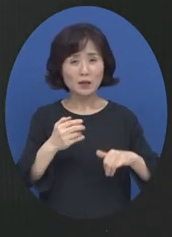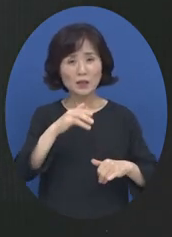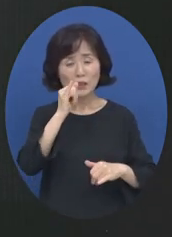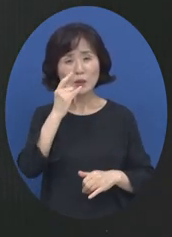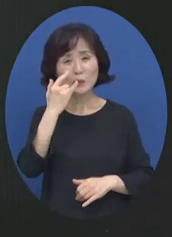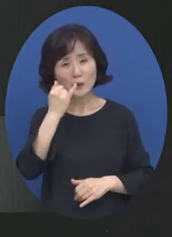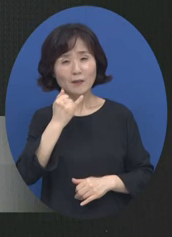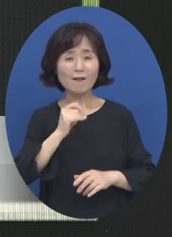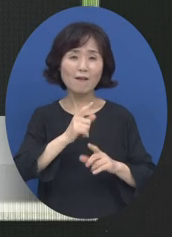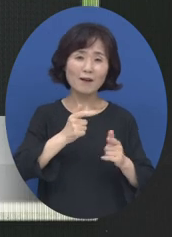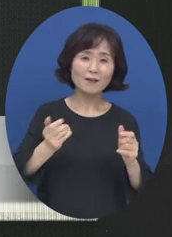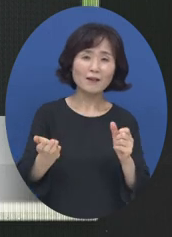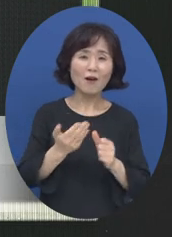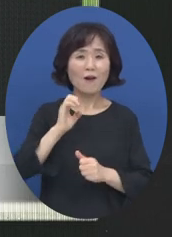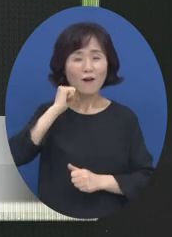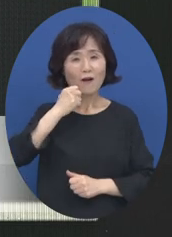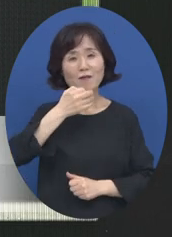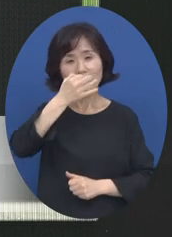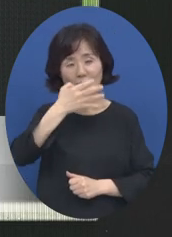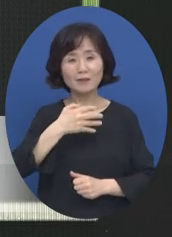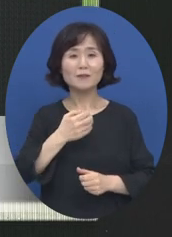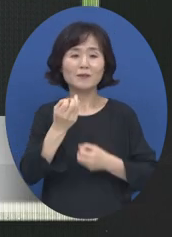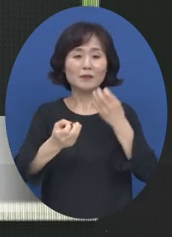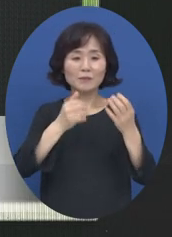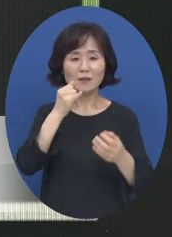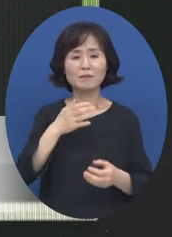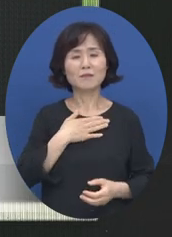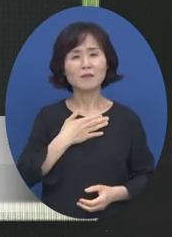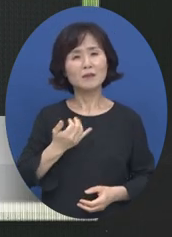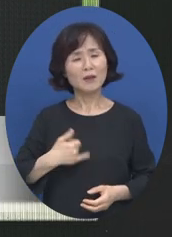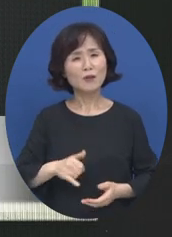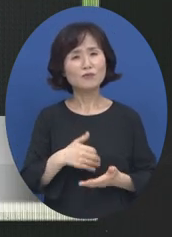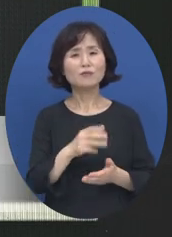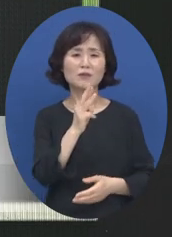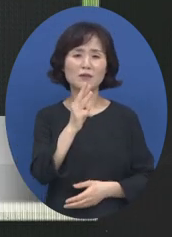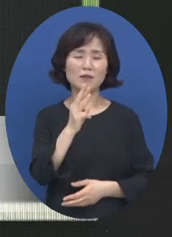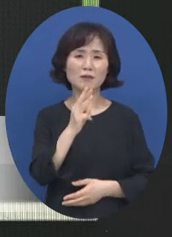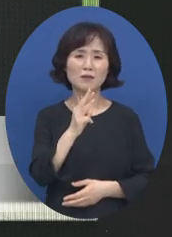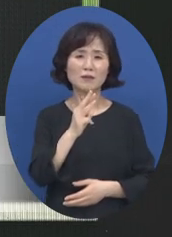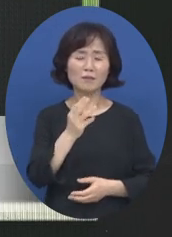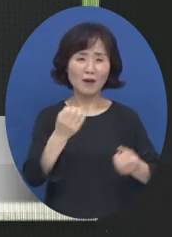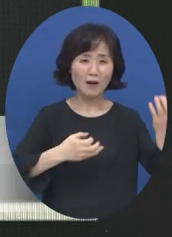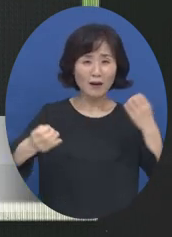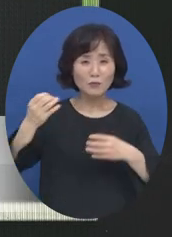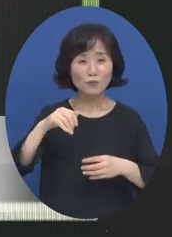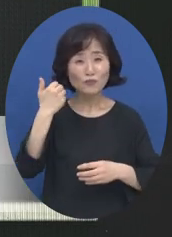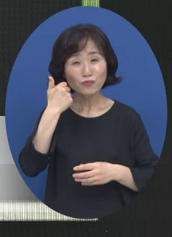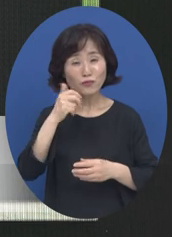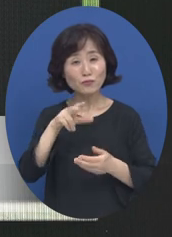털어놓습니다. 저 아기가 3명이라서 누구 걸 먼저 들어줘야 되는지 제가